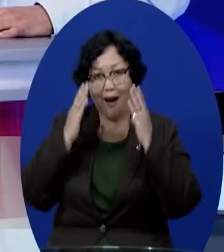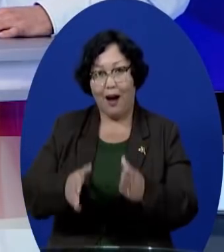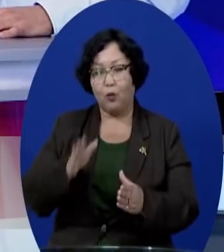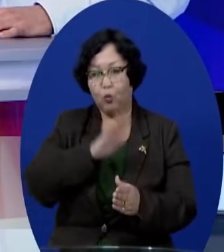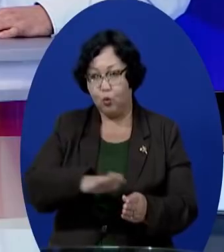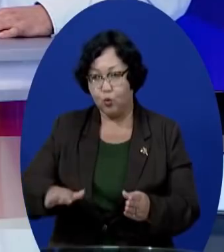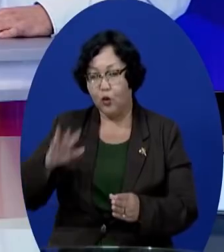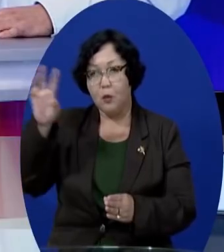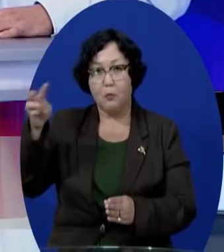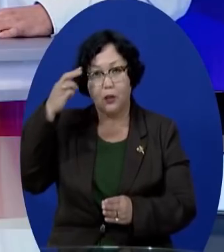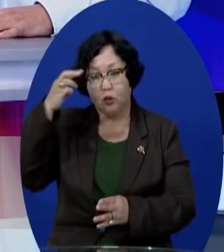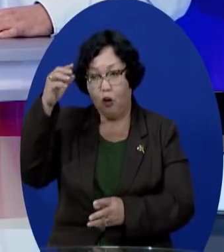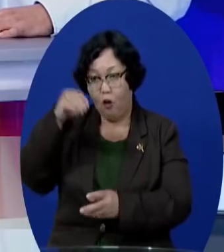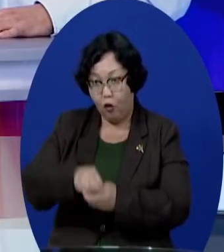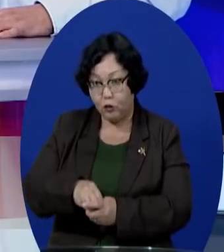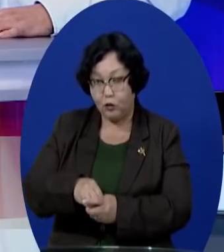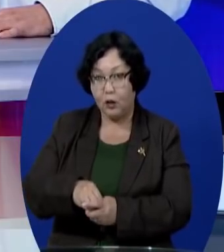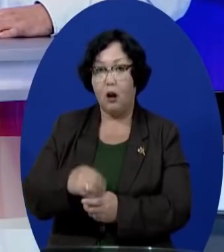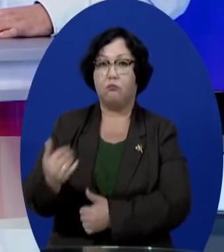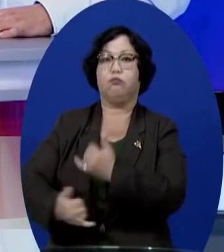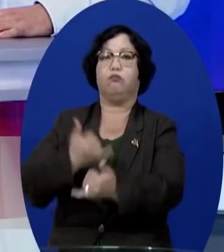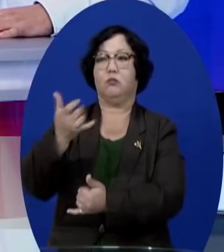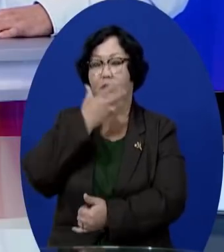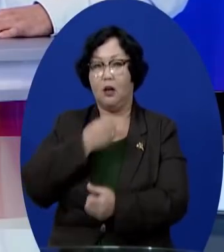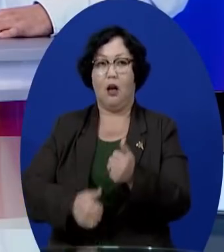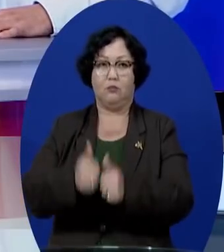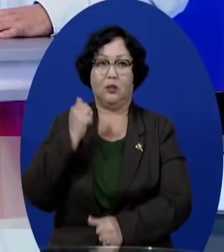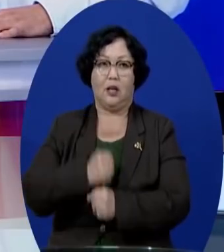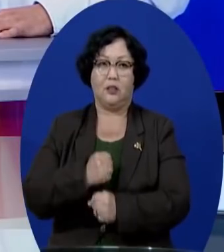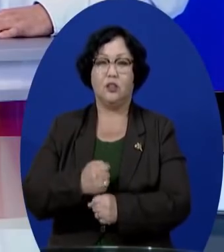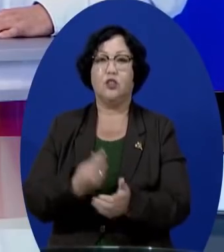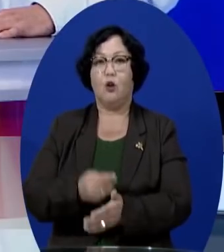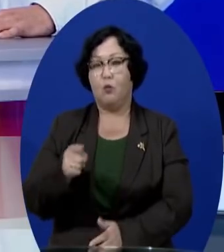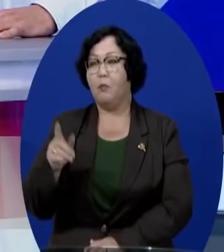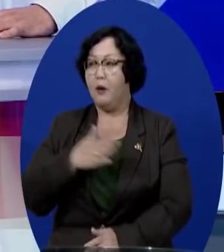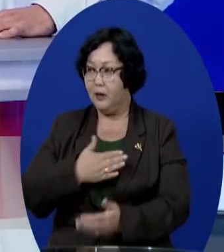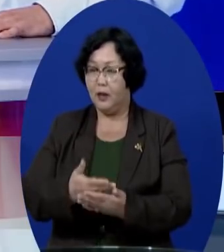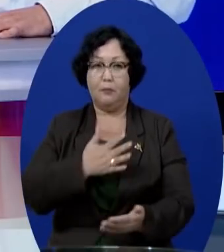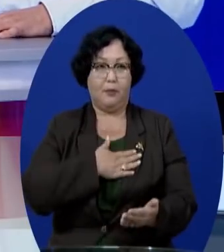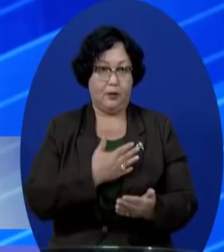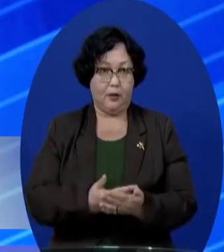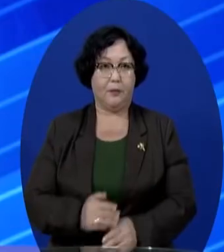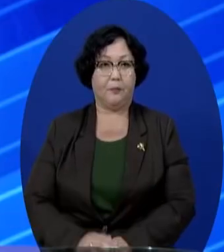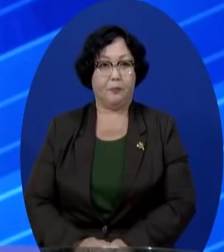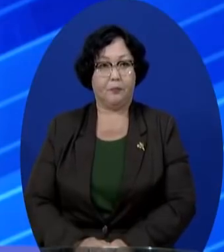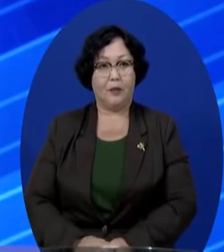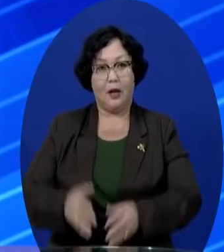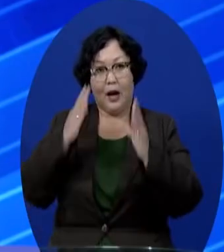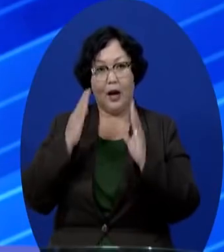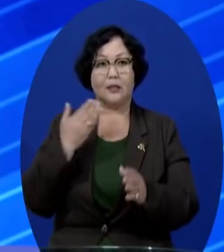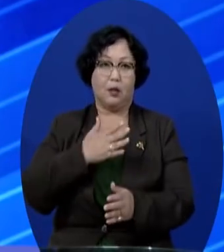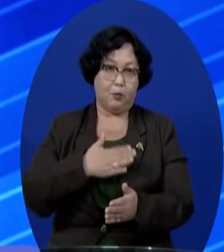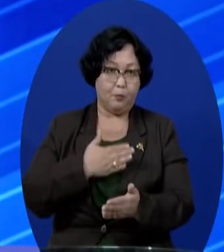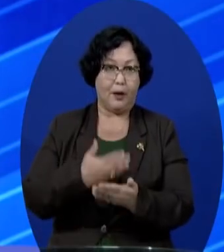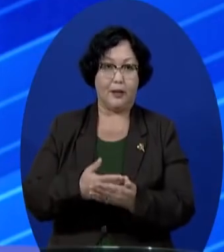өргөн үрээний мэдлийг тарааж ийн гэдэг ийм сайхан амжилттай яваа нэг жишээ бол энэ юм. За, танд баярлалаа. За, баярлалаа. Хамтдаа үзэж та бүхэнд баярлалаа. Цагийн